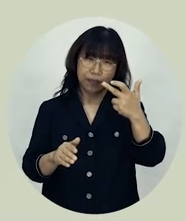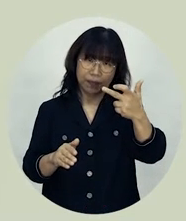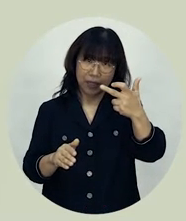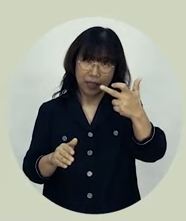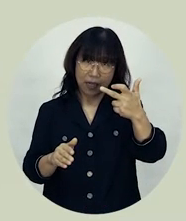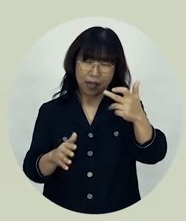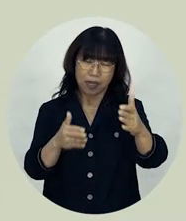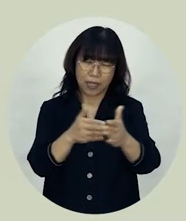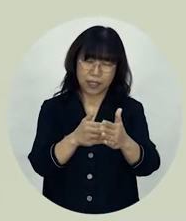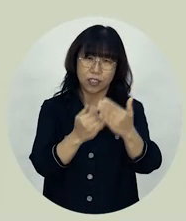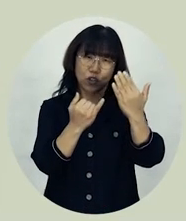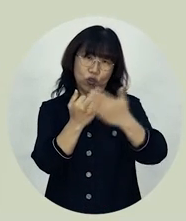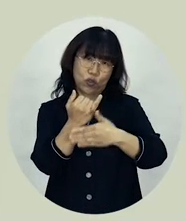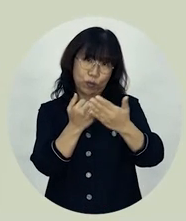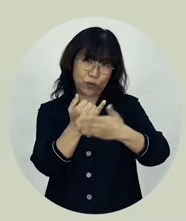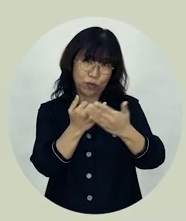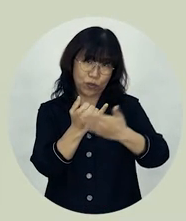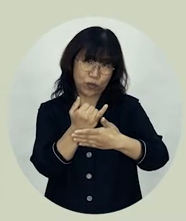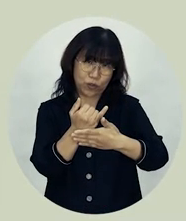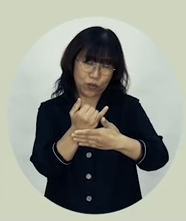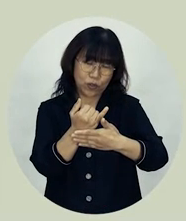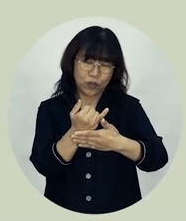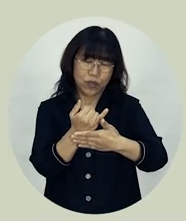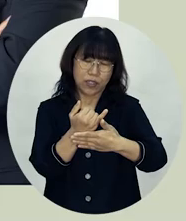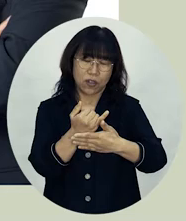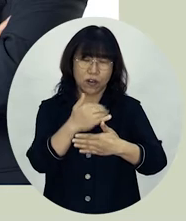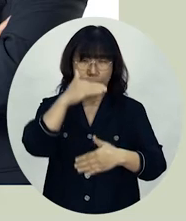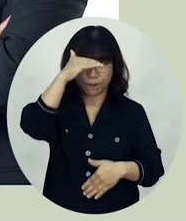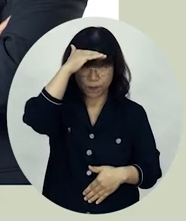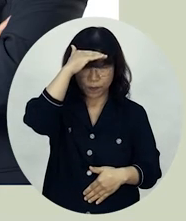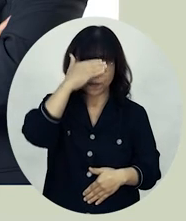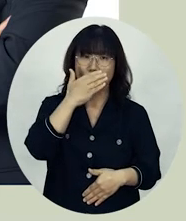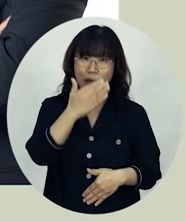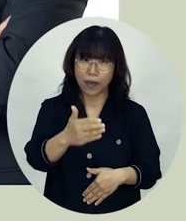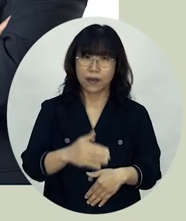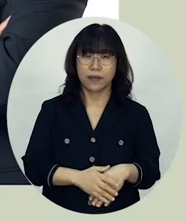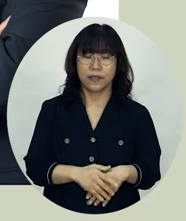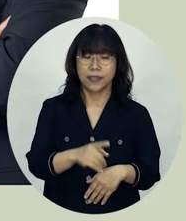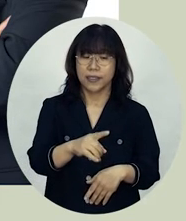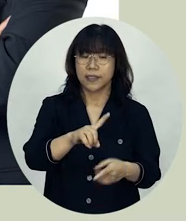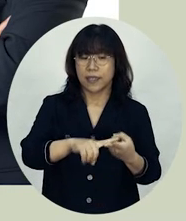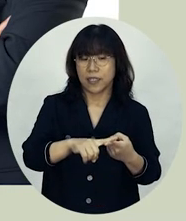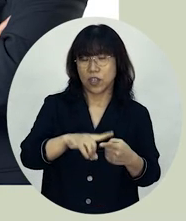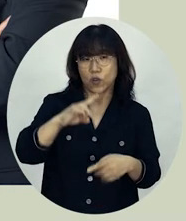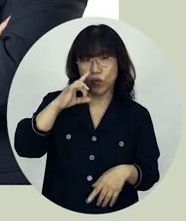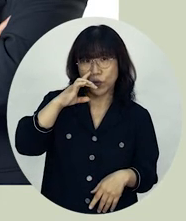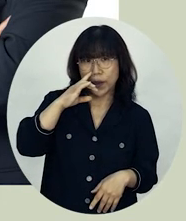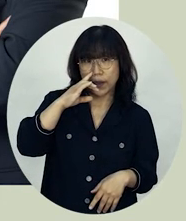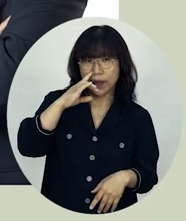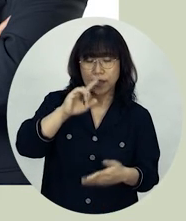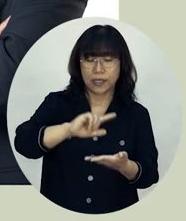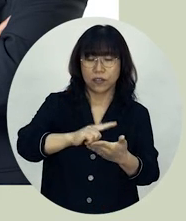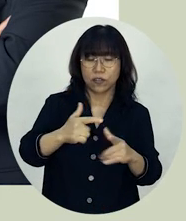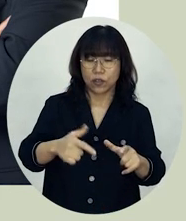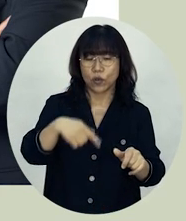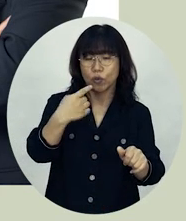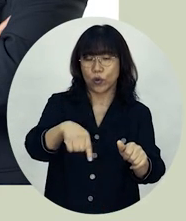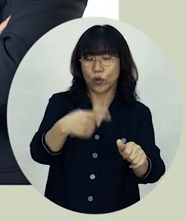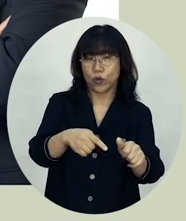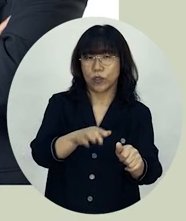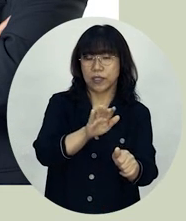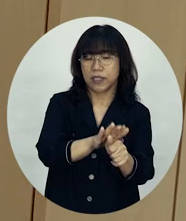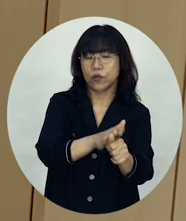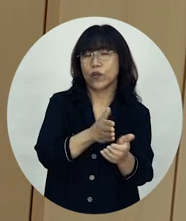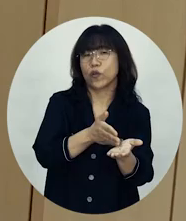강좌는 17일까지 강서구청 유튜브 채널에서 사전 신청 없이 시청할 수 있습니다 강좌에 대한 보다 자세한